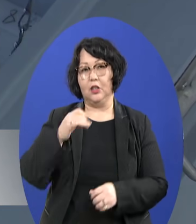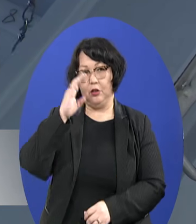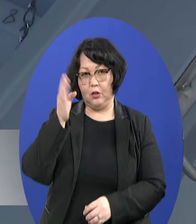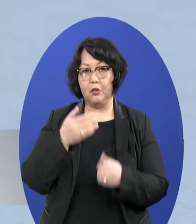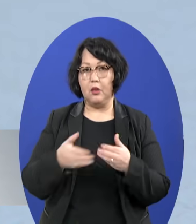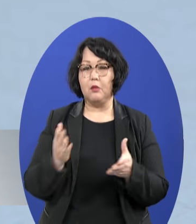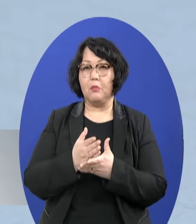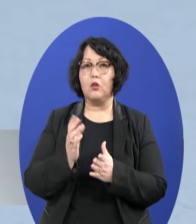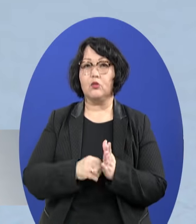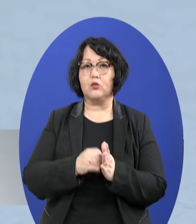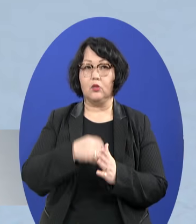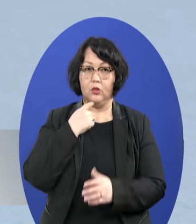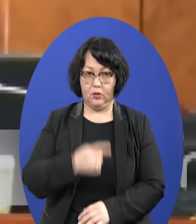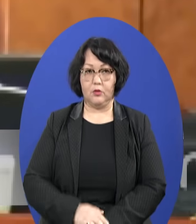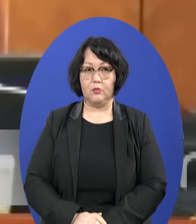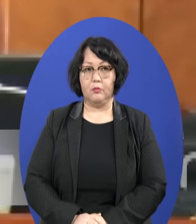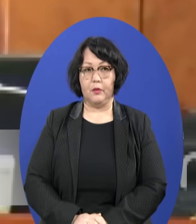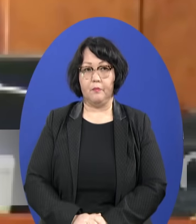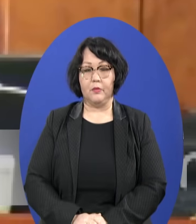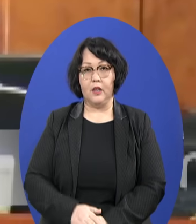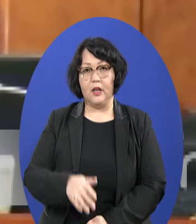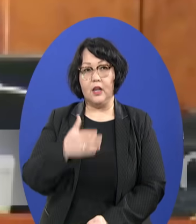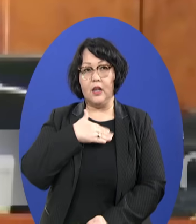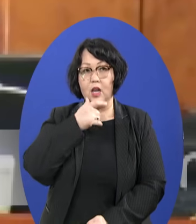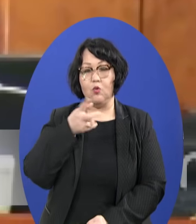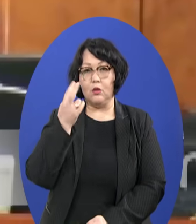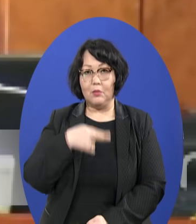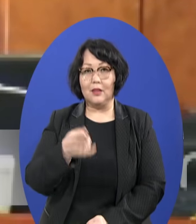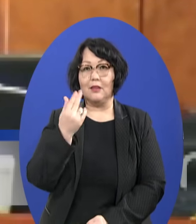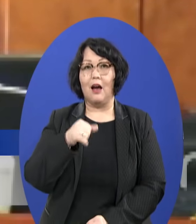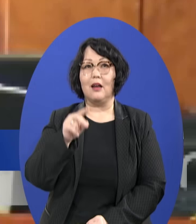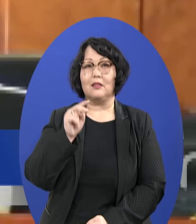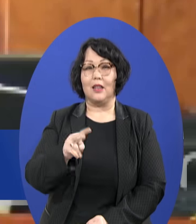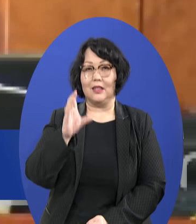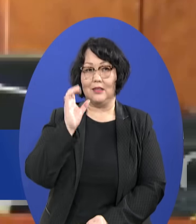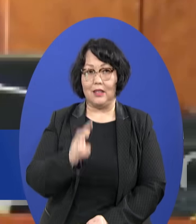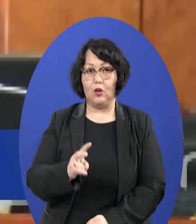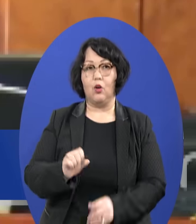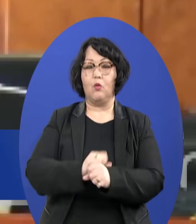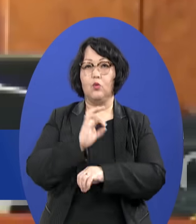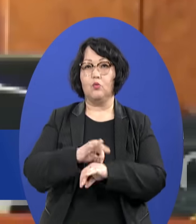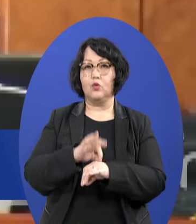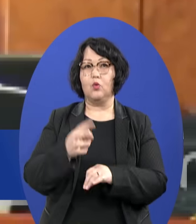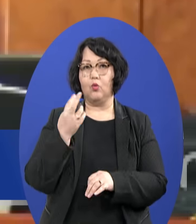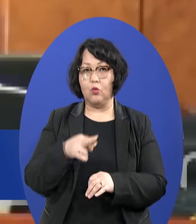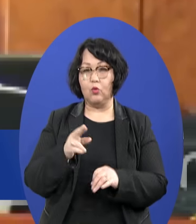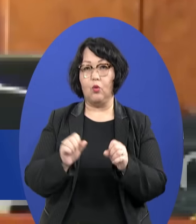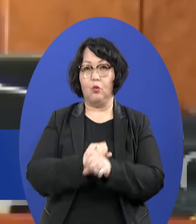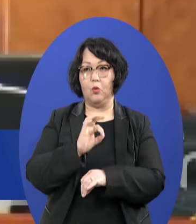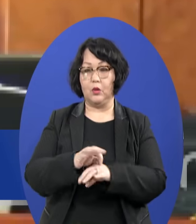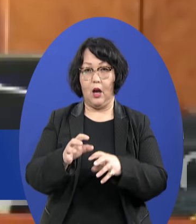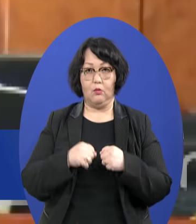суурийг илэрхийлсэн юм. Энэ эрүүл мэндийн даатгалын сангаас яг энэ ковид цар тахлын үед жишээлбэл ковидоор өвчлөсөн